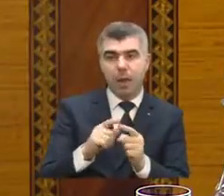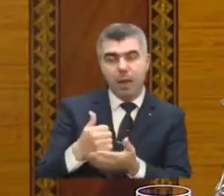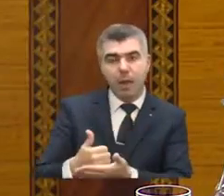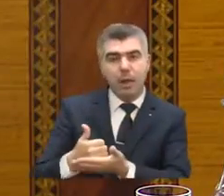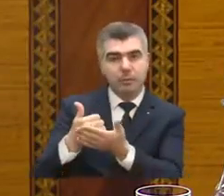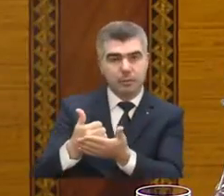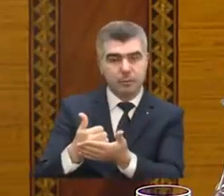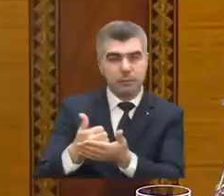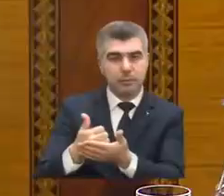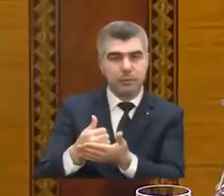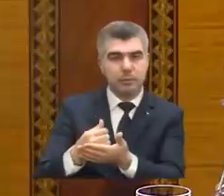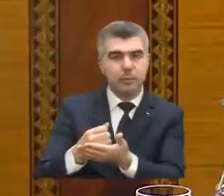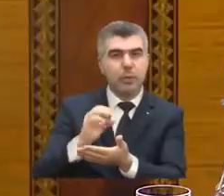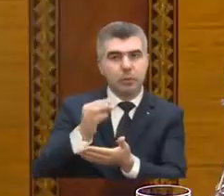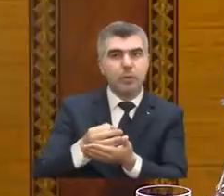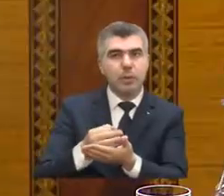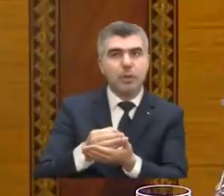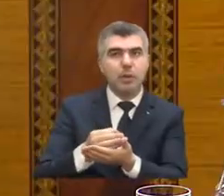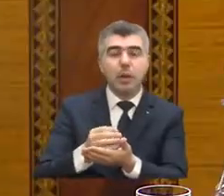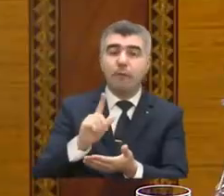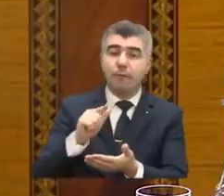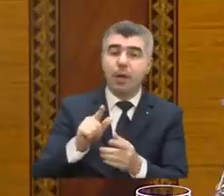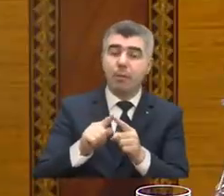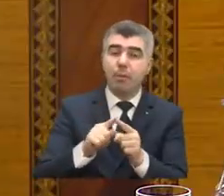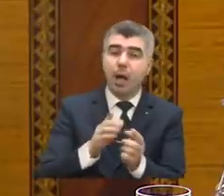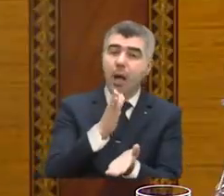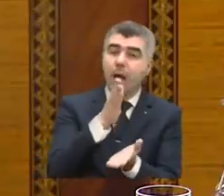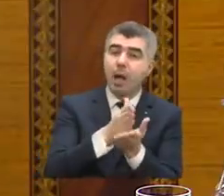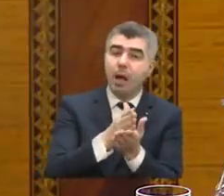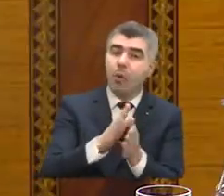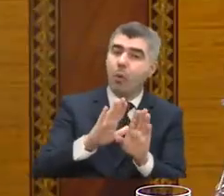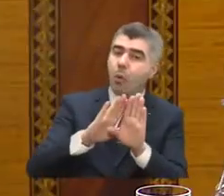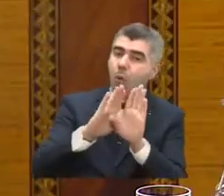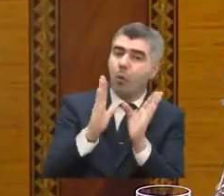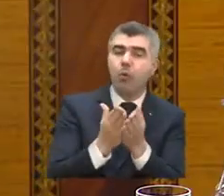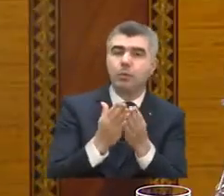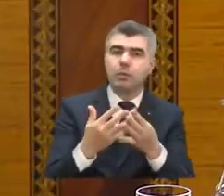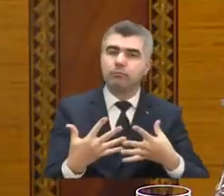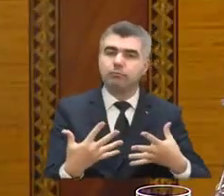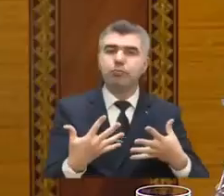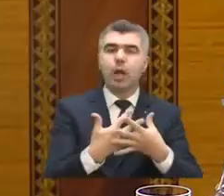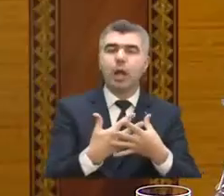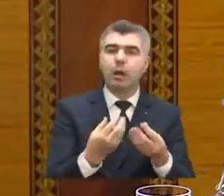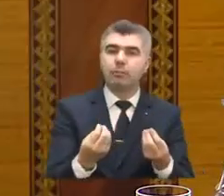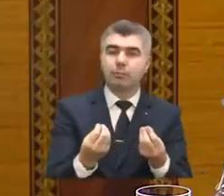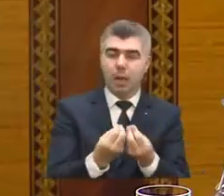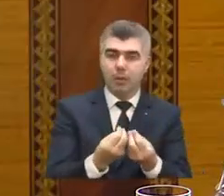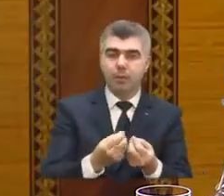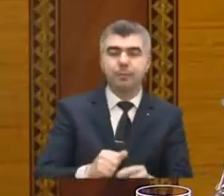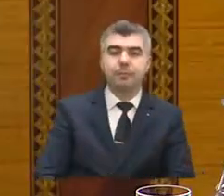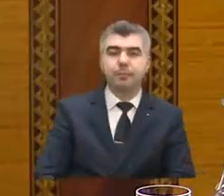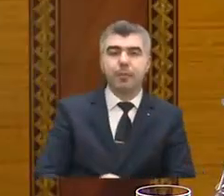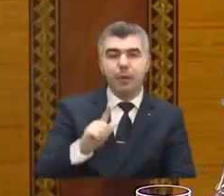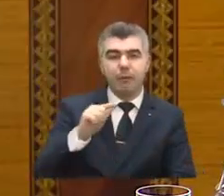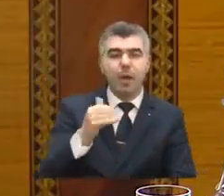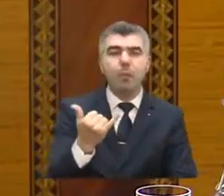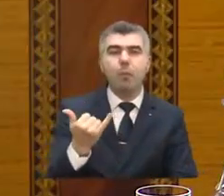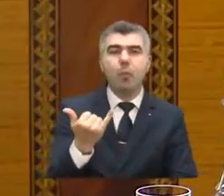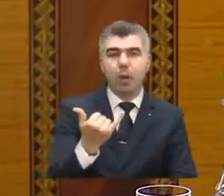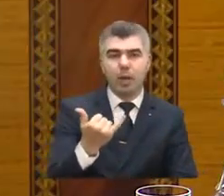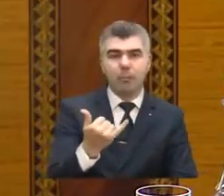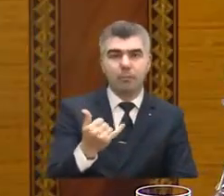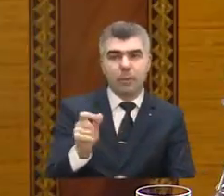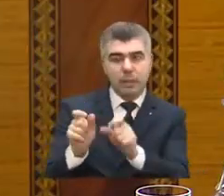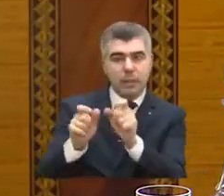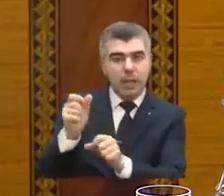من طبيعة الحال في إطار ضمان حقوق جميع الشركاء اللي كيشتغلوا في النقل، لأنه اللي كيهمنا هو هذه الفئة